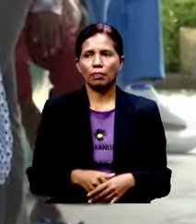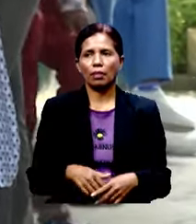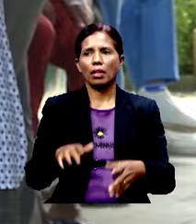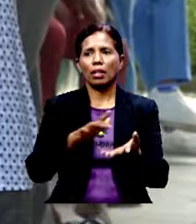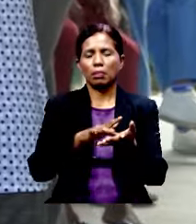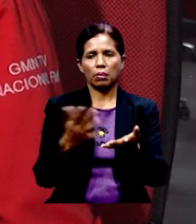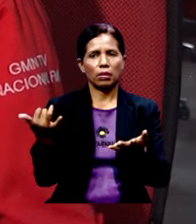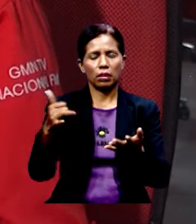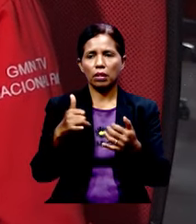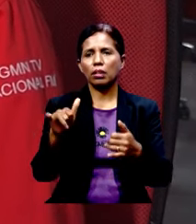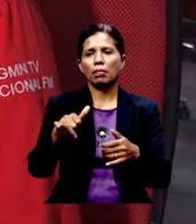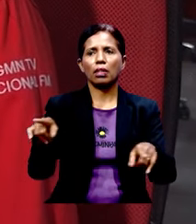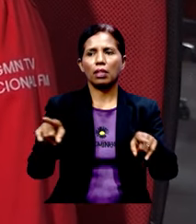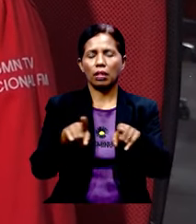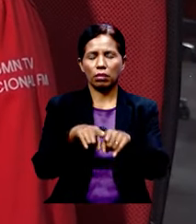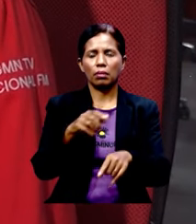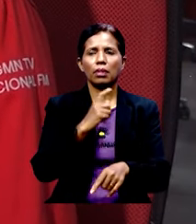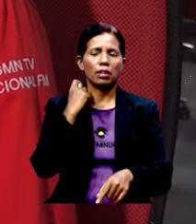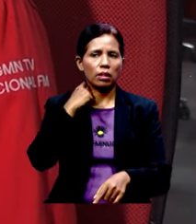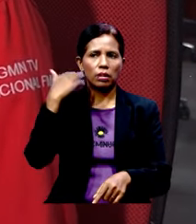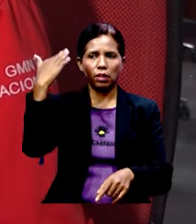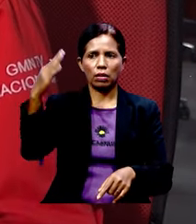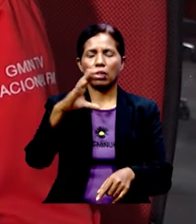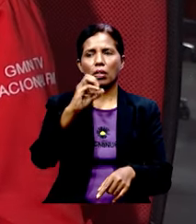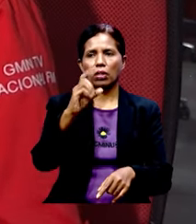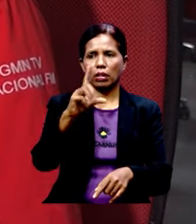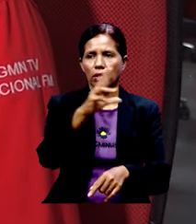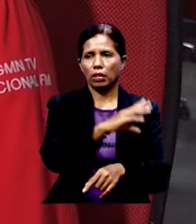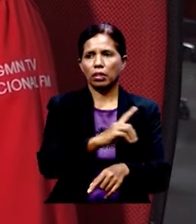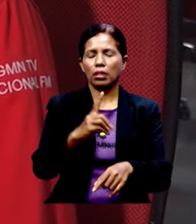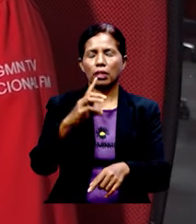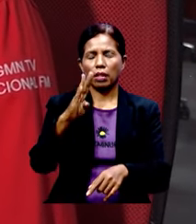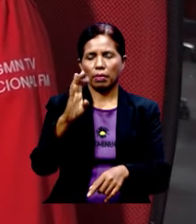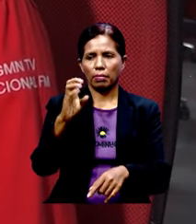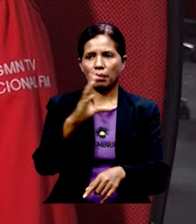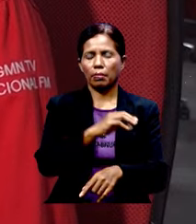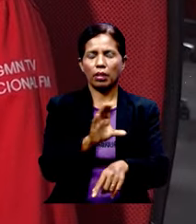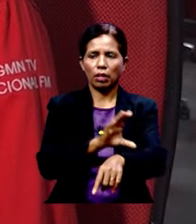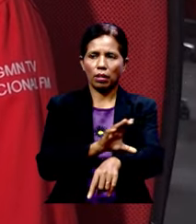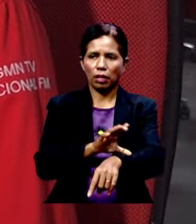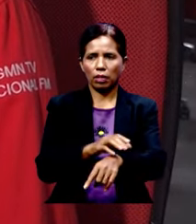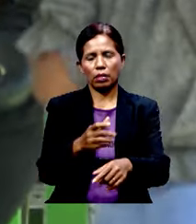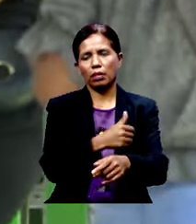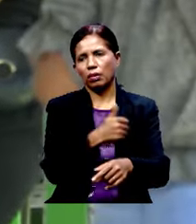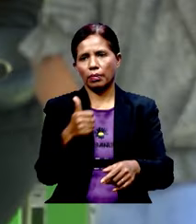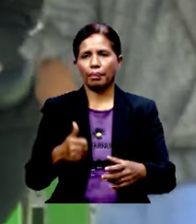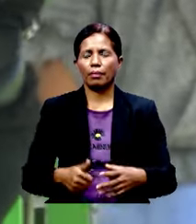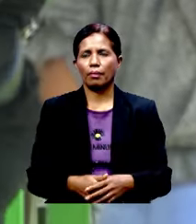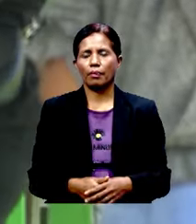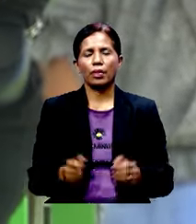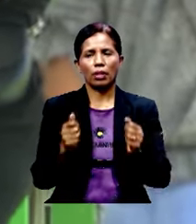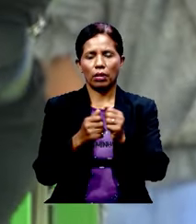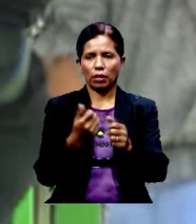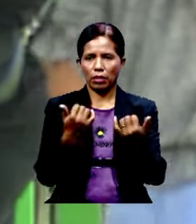sira makanesa, hipertensão, colesterol, diabetes, cancro no sira selutan.